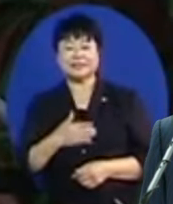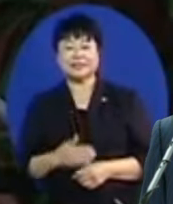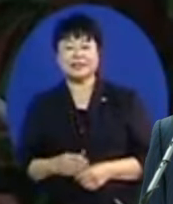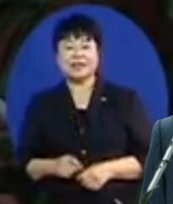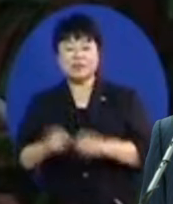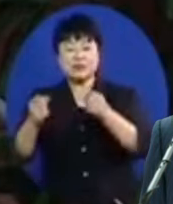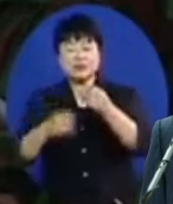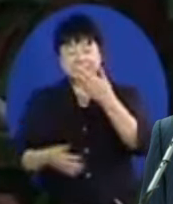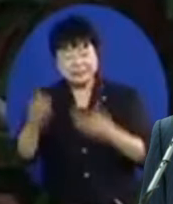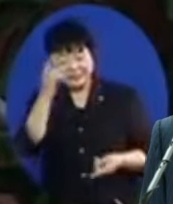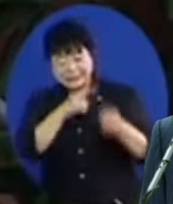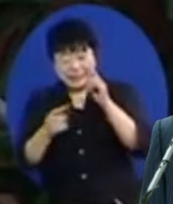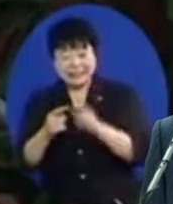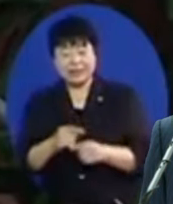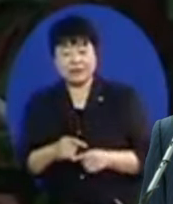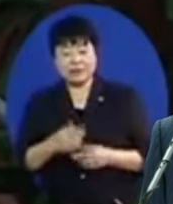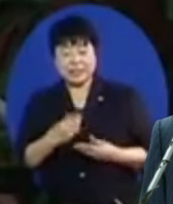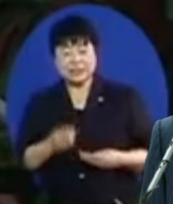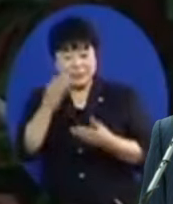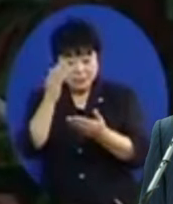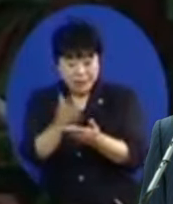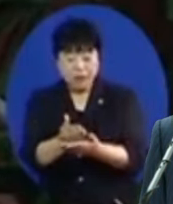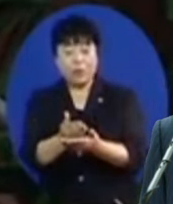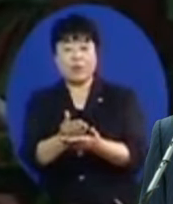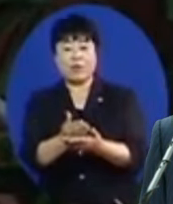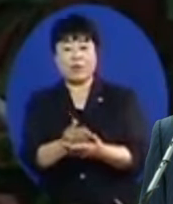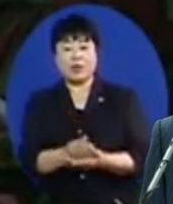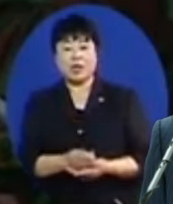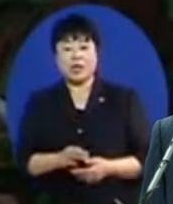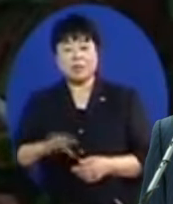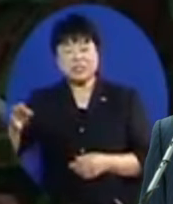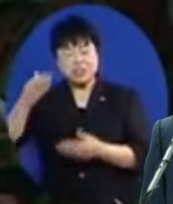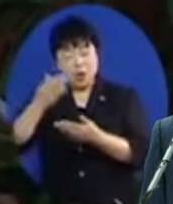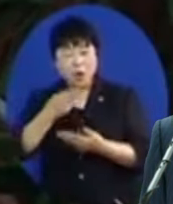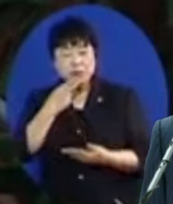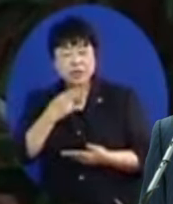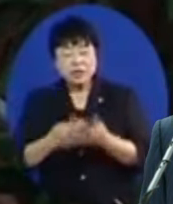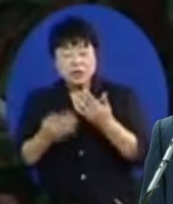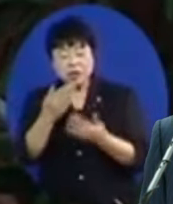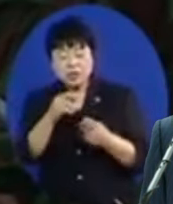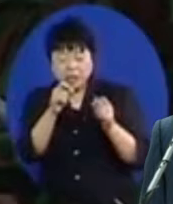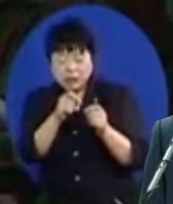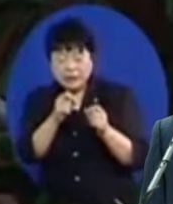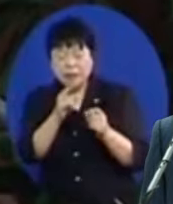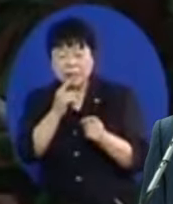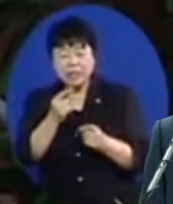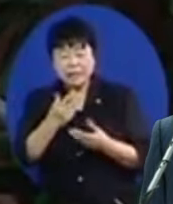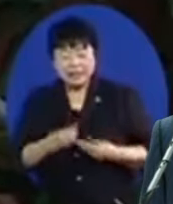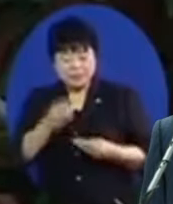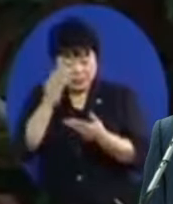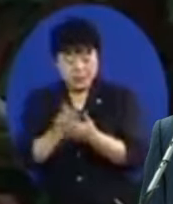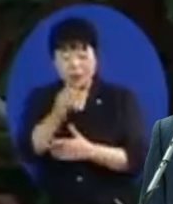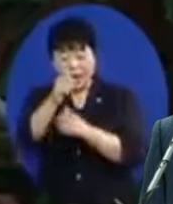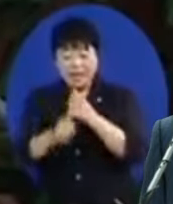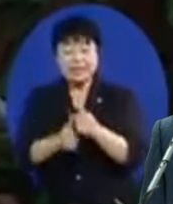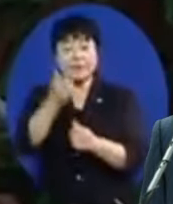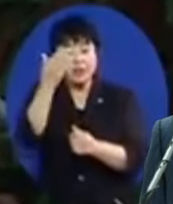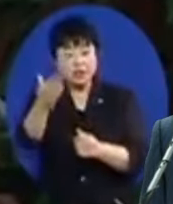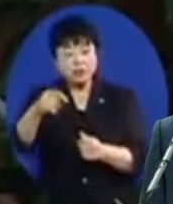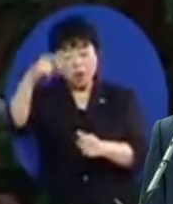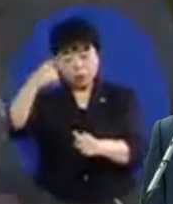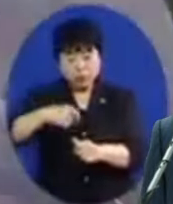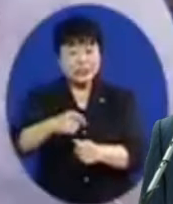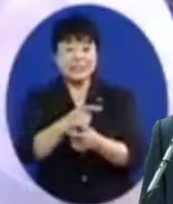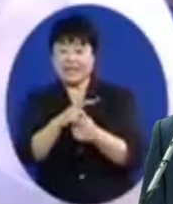갈대라고 낙심하지 마십시오. 나는 아무도 인정해주지 않은 꺼져가는 등불이라고 낙심하지 마십시오. 하나님이 여러분을